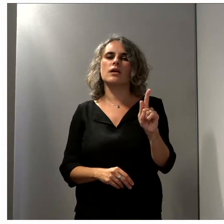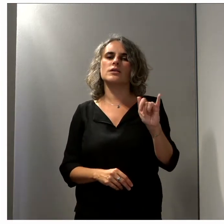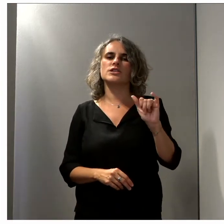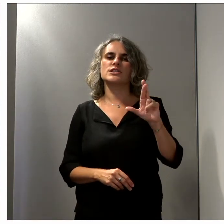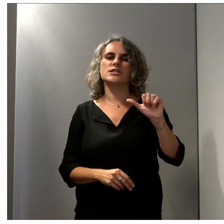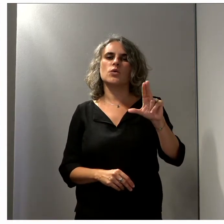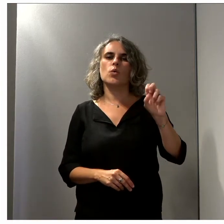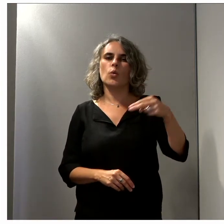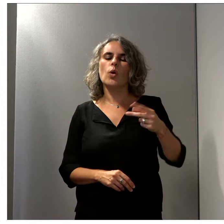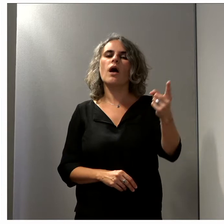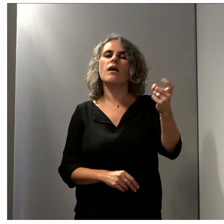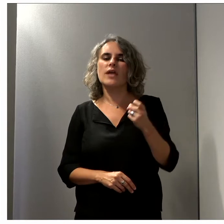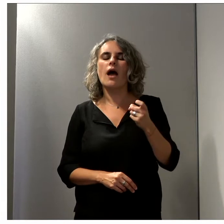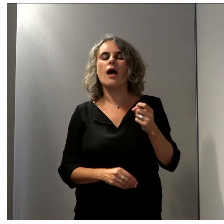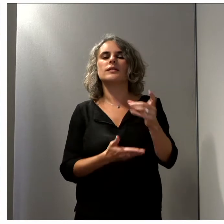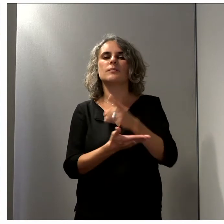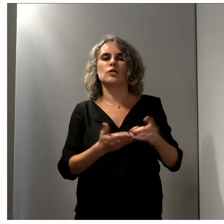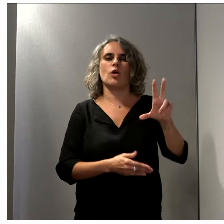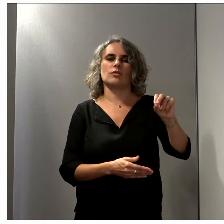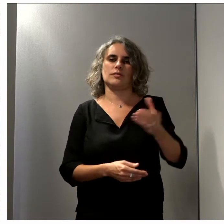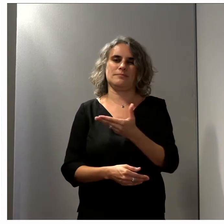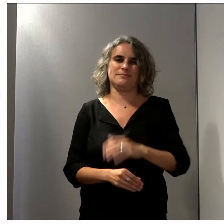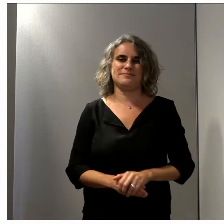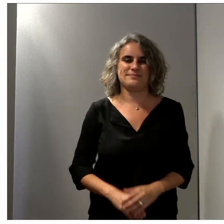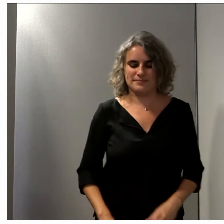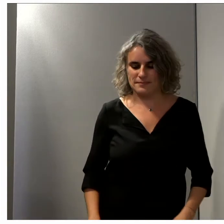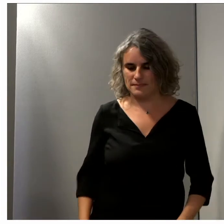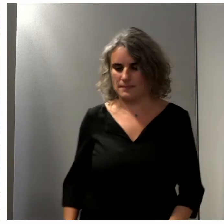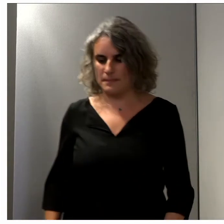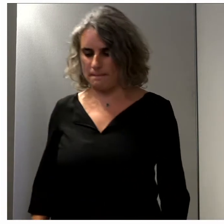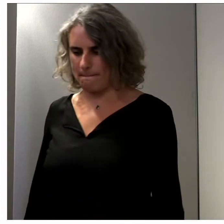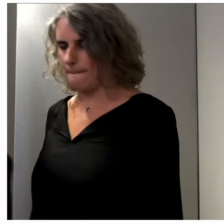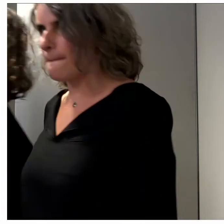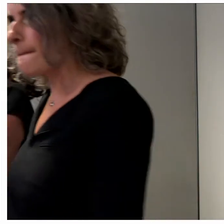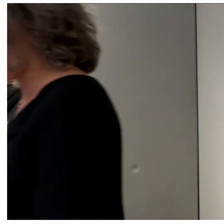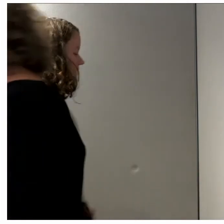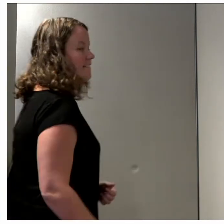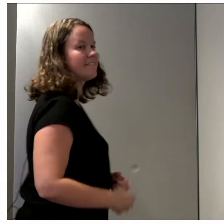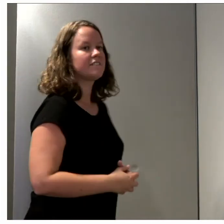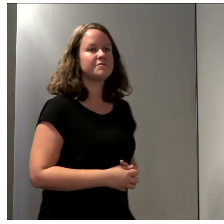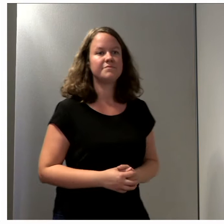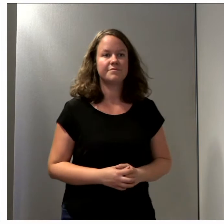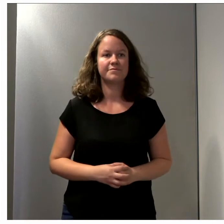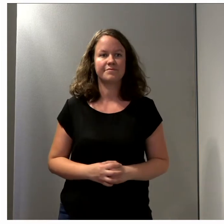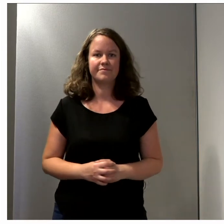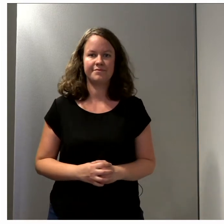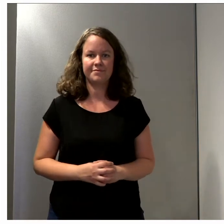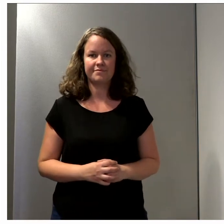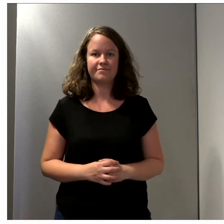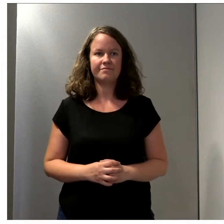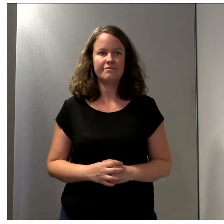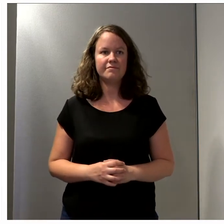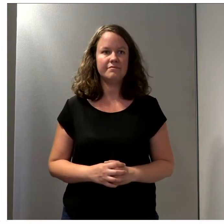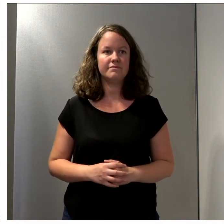est donc un représentant du CDCA du Gard. Oui, bonjour à tout le monde. Bonjour Monsieur Guichet, merci de nous donner